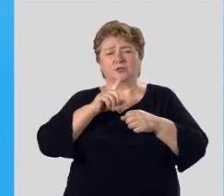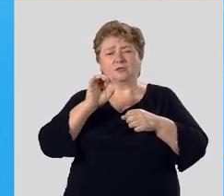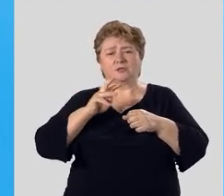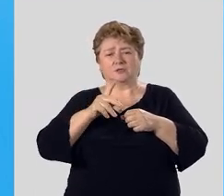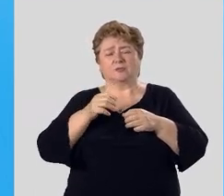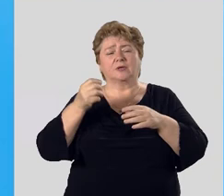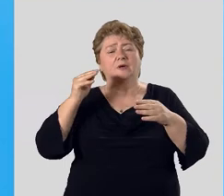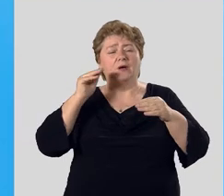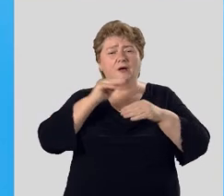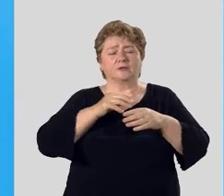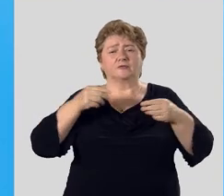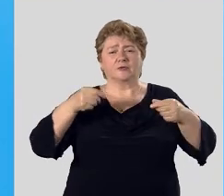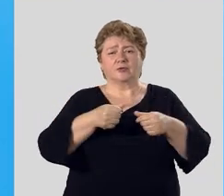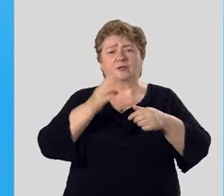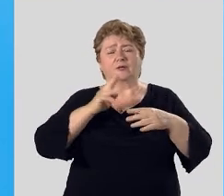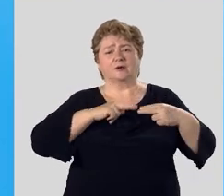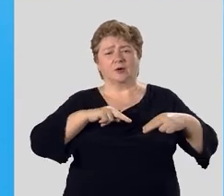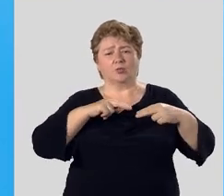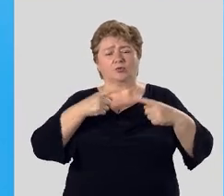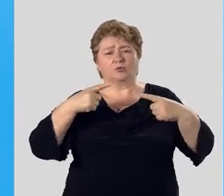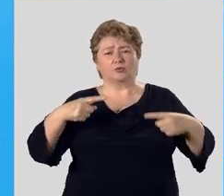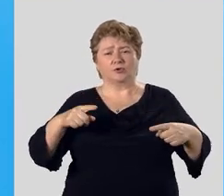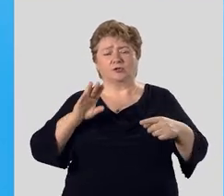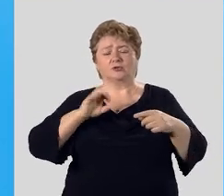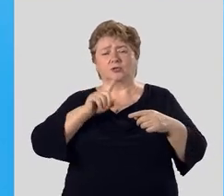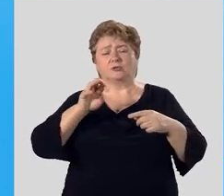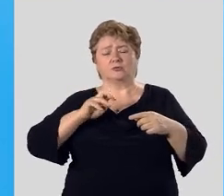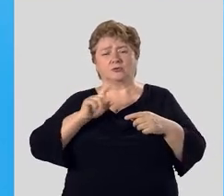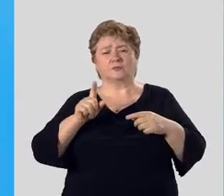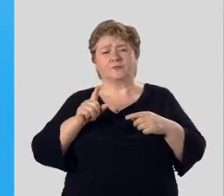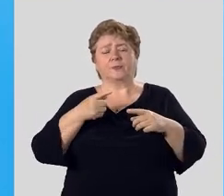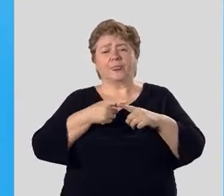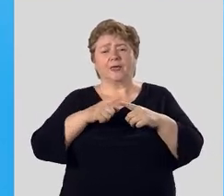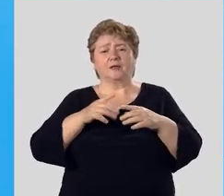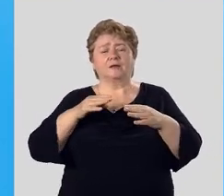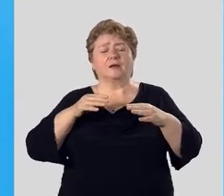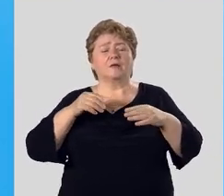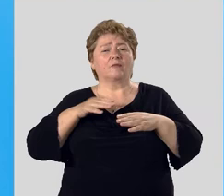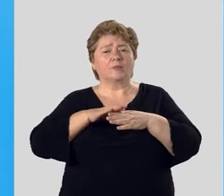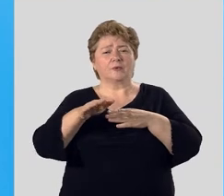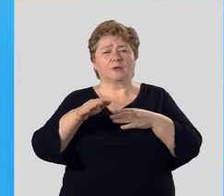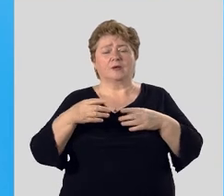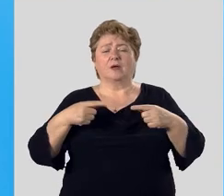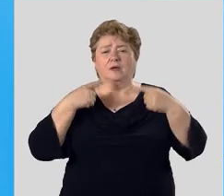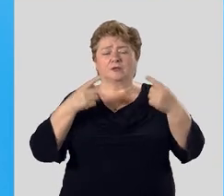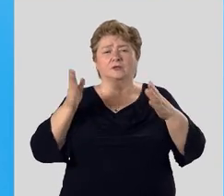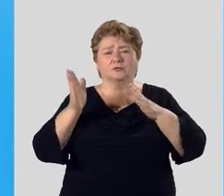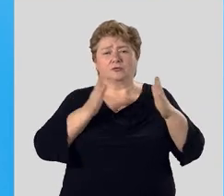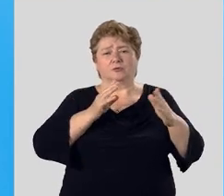железами, оказывают влияние на деятельность других желез. Это обеспечивает единую